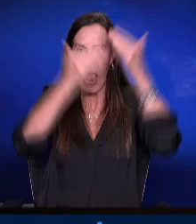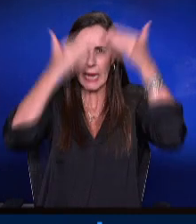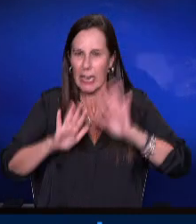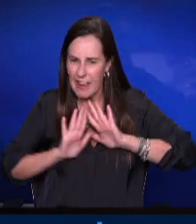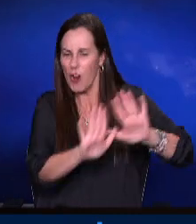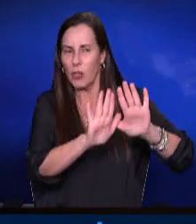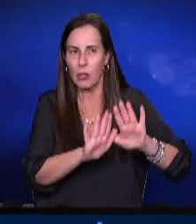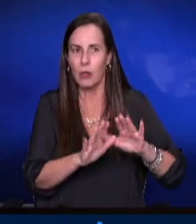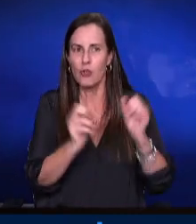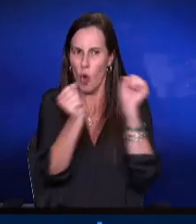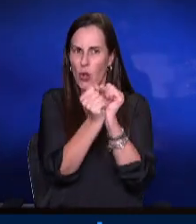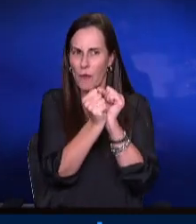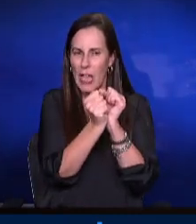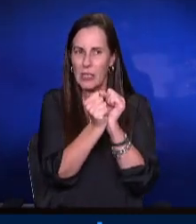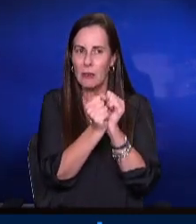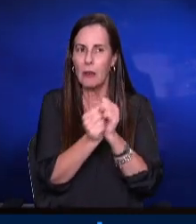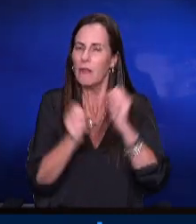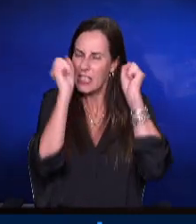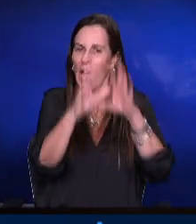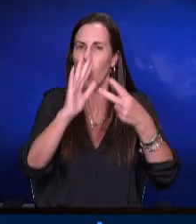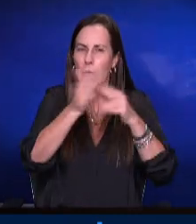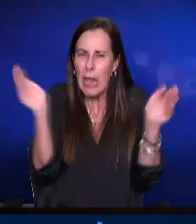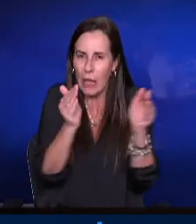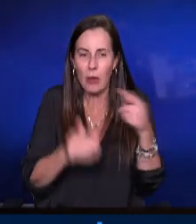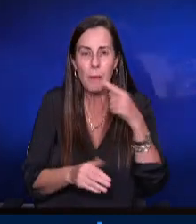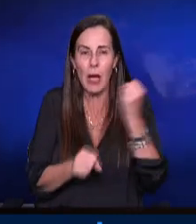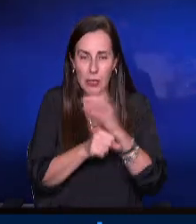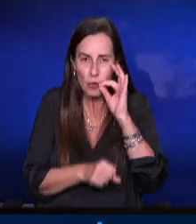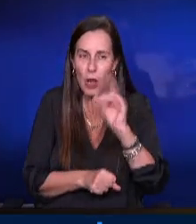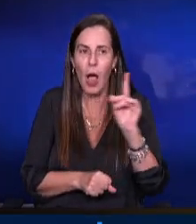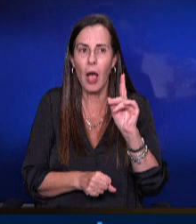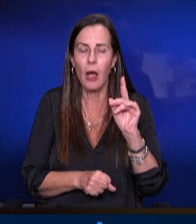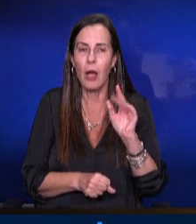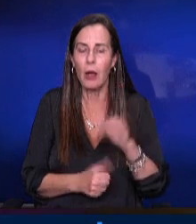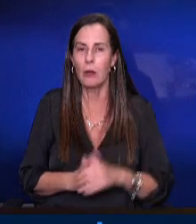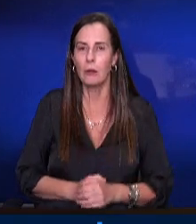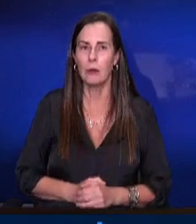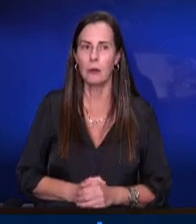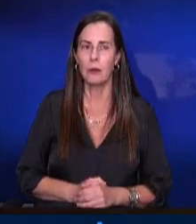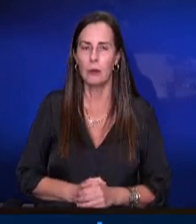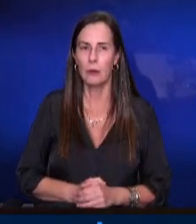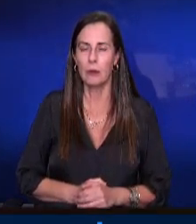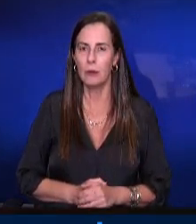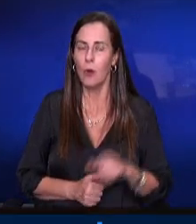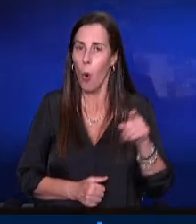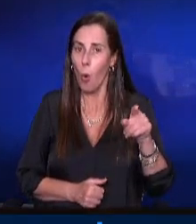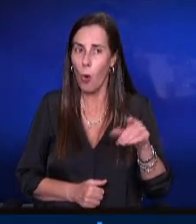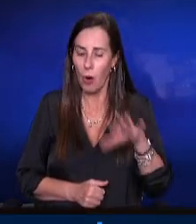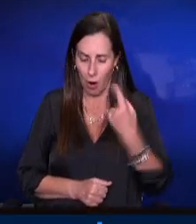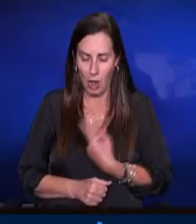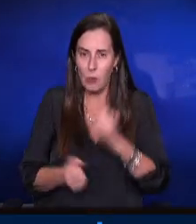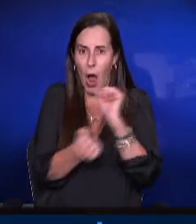שהוא תופס אותי בשתי הידיים עם האזיקים, ואחרי זה זרק אותי לתא, אמר לי, עשית ג'וינט, עלה לך הפיפי לראש. אלא שא' הקטין מוצא עצמו